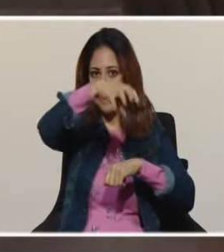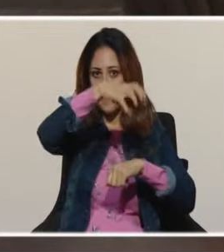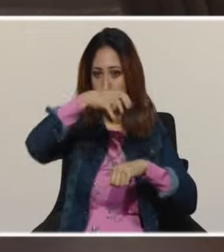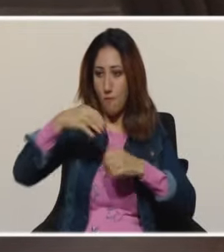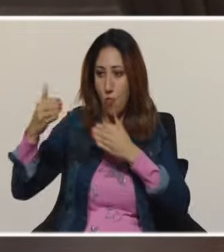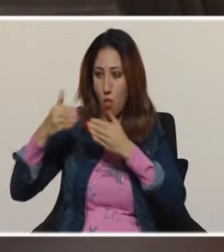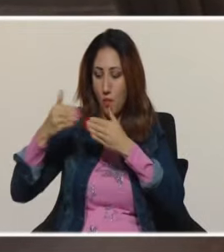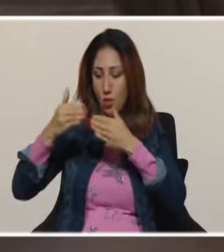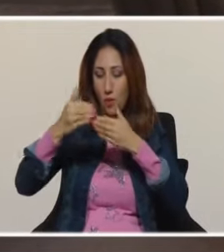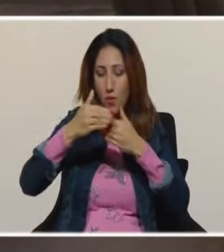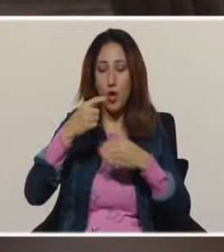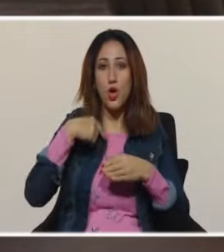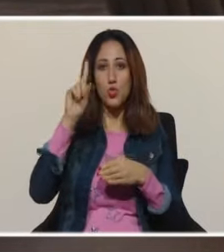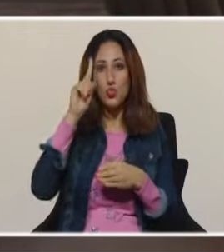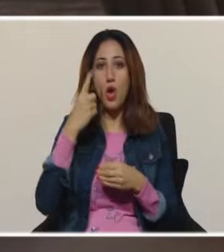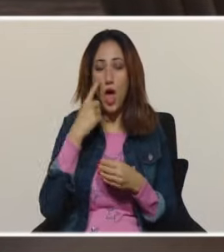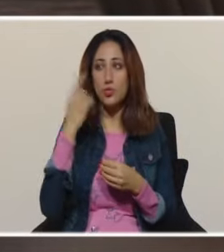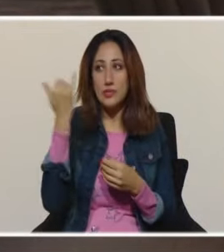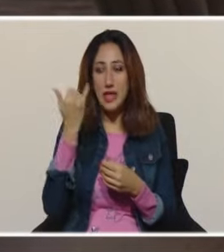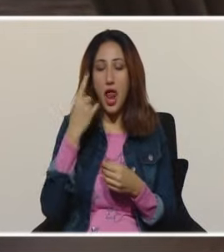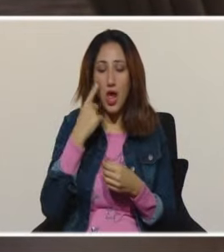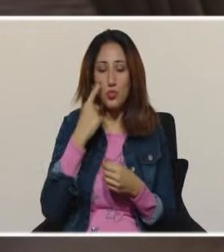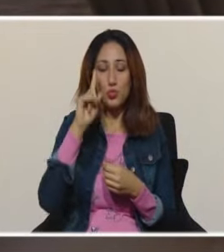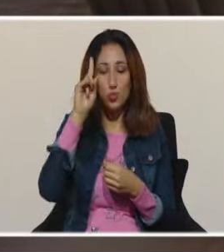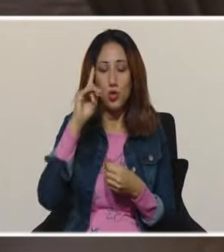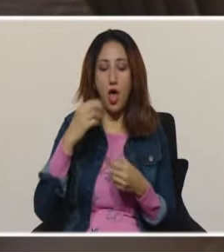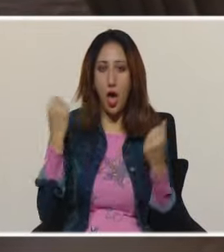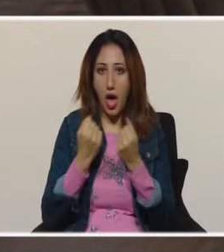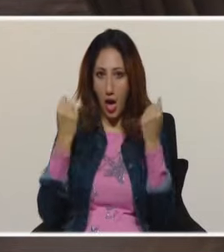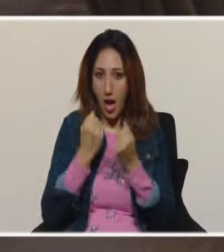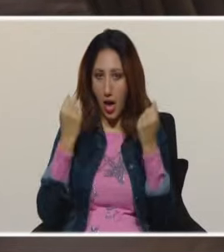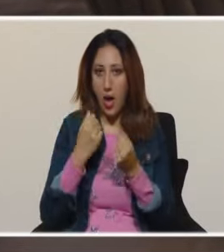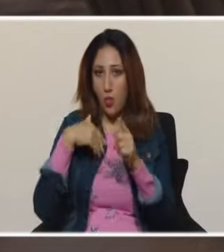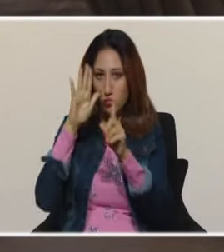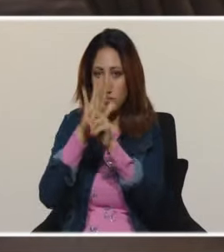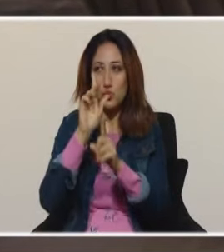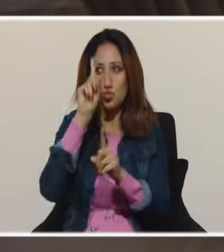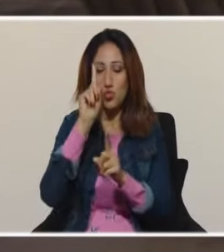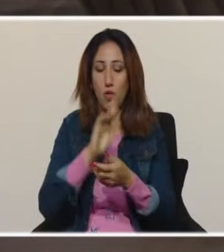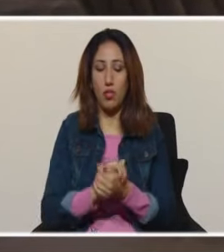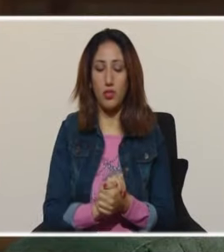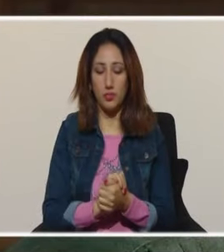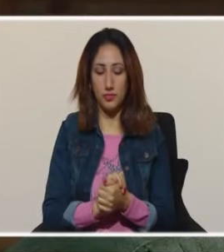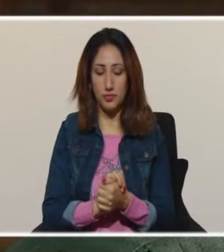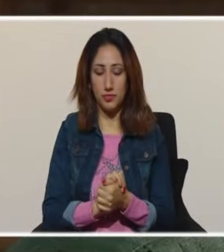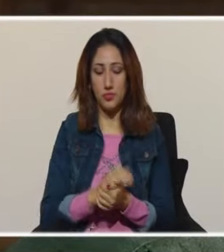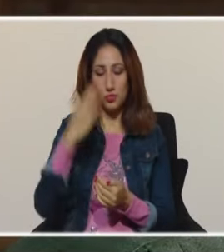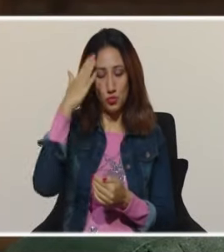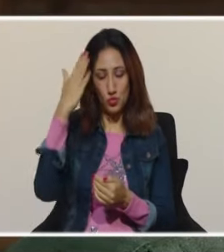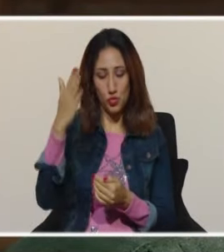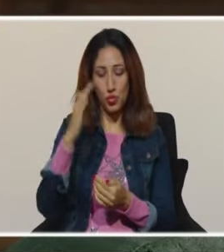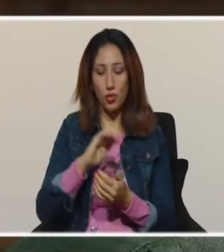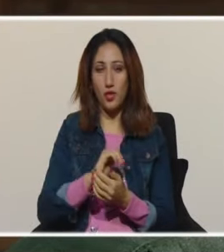مني شويه، بس ان شاء الله ربنا ييسر الامر. انا مش هحاول اكون جنبهم بامر الله، مش هسيبهم ان شاء الله. طيب انا بشكرك جدا انك